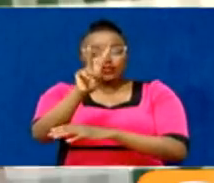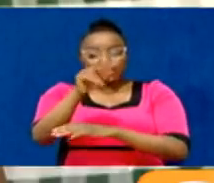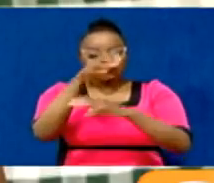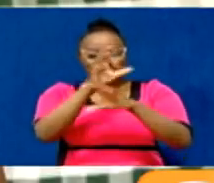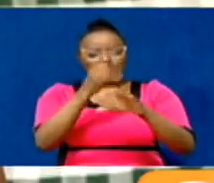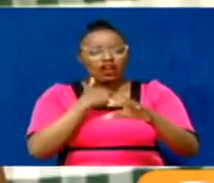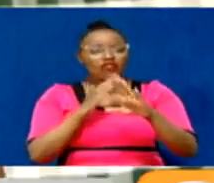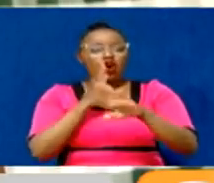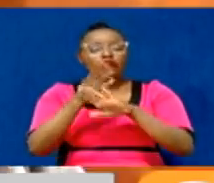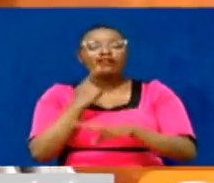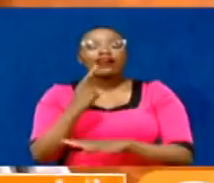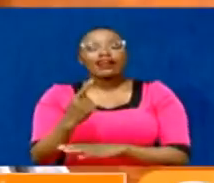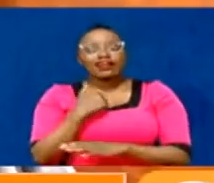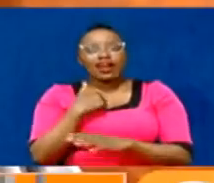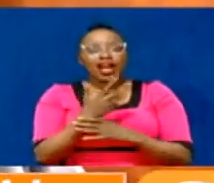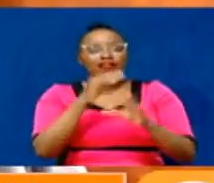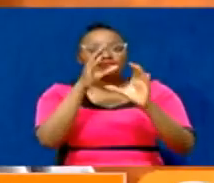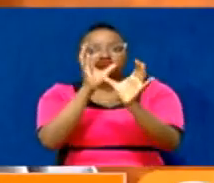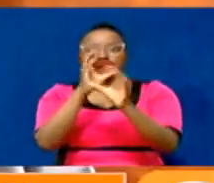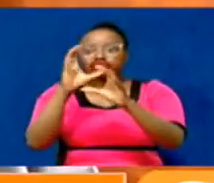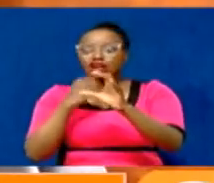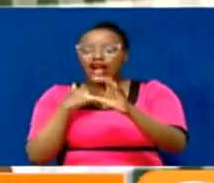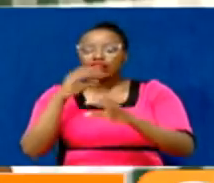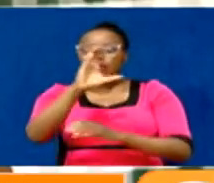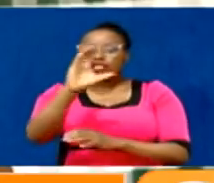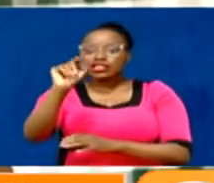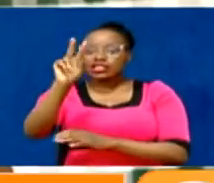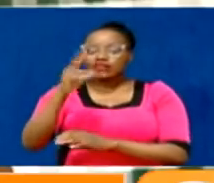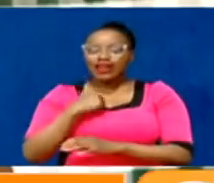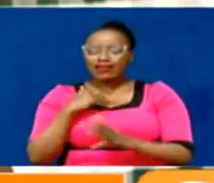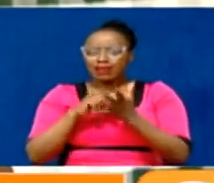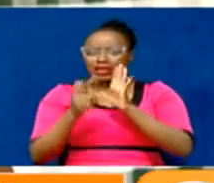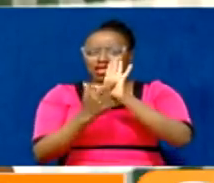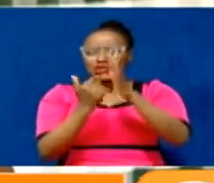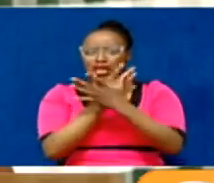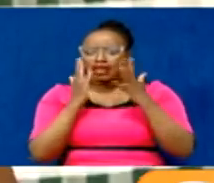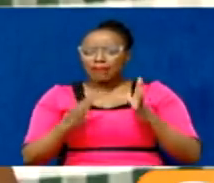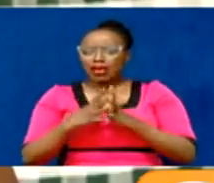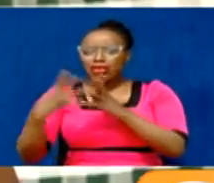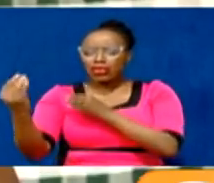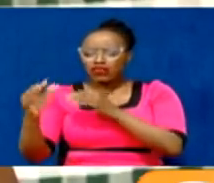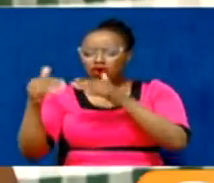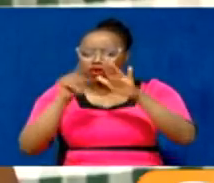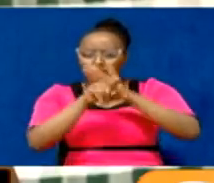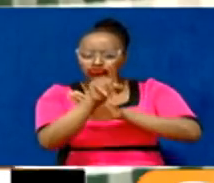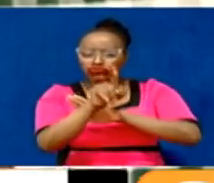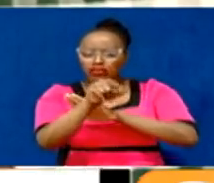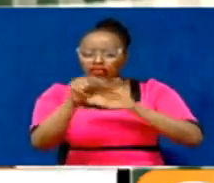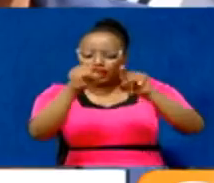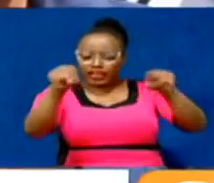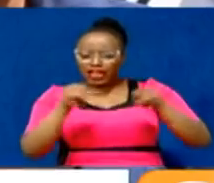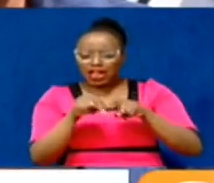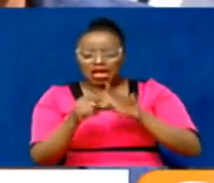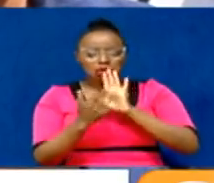more than 100 cameras in school. So it does not show anyone leaving or entering that